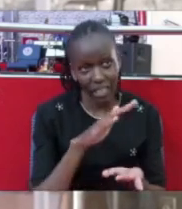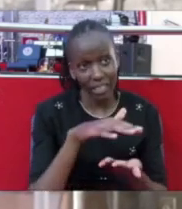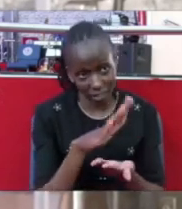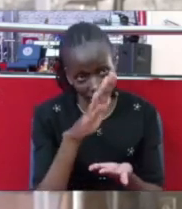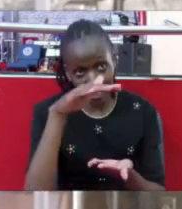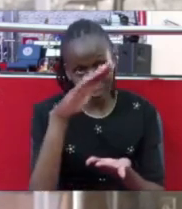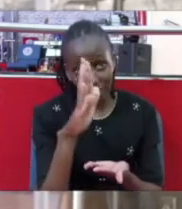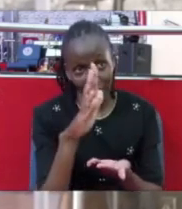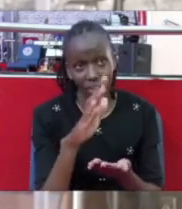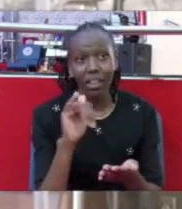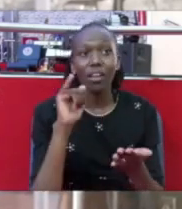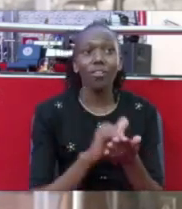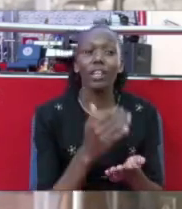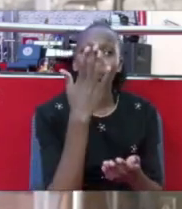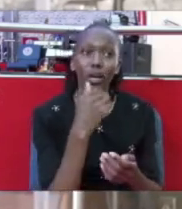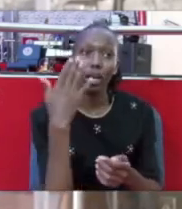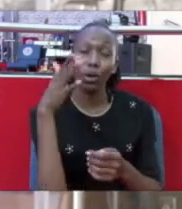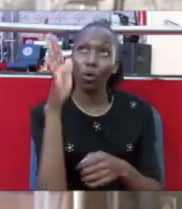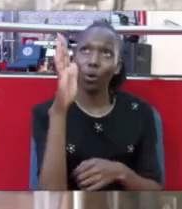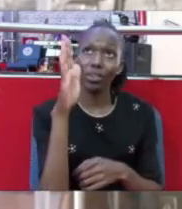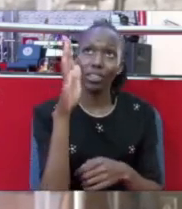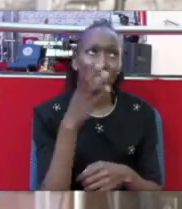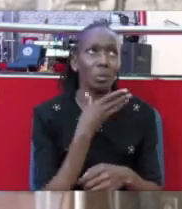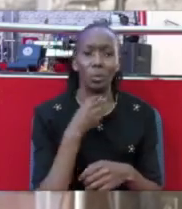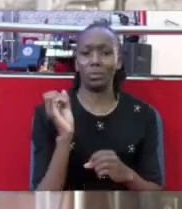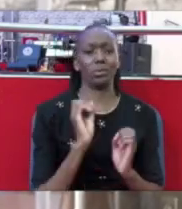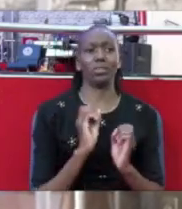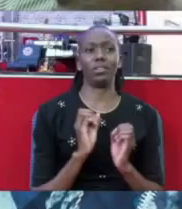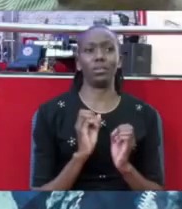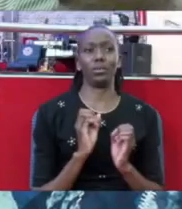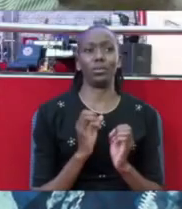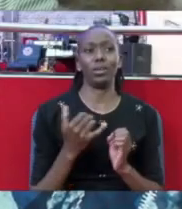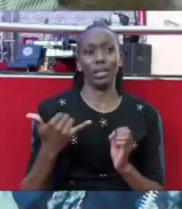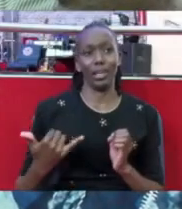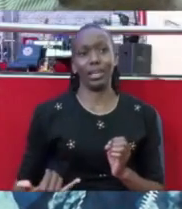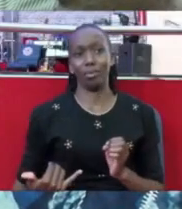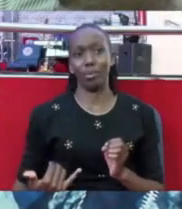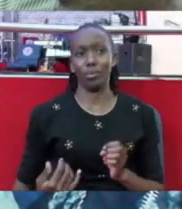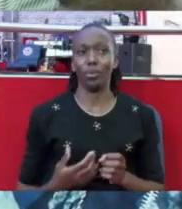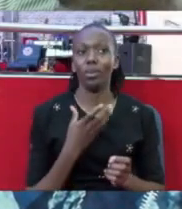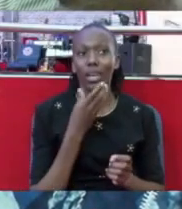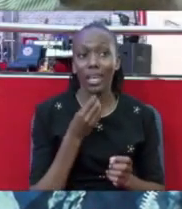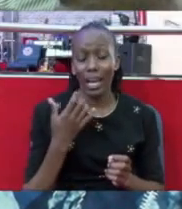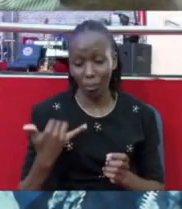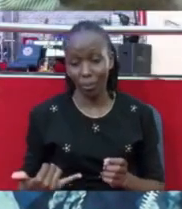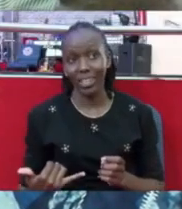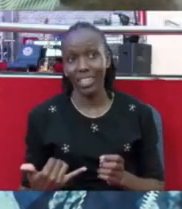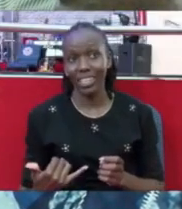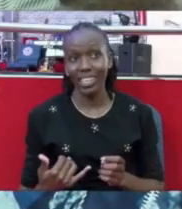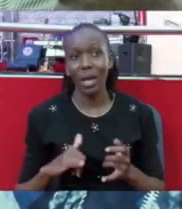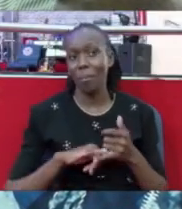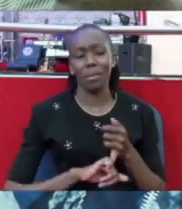does not like young men staying unmarried. Na ndio maana Mungu hataki wale wanarika ambao hawajaoa na wamekomaa.